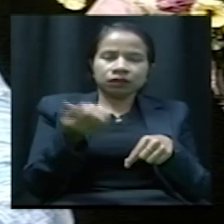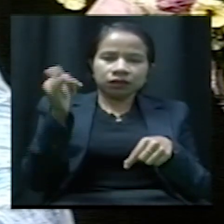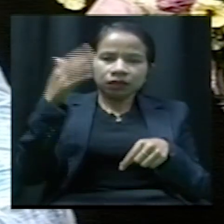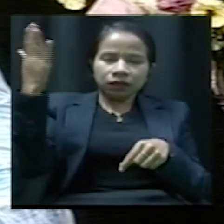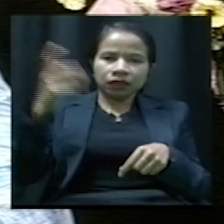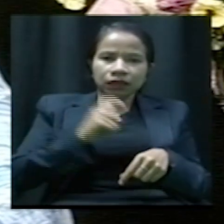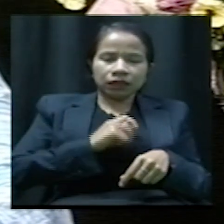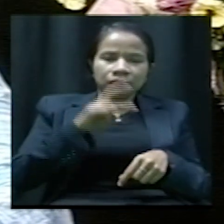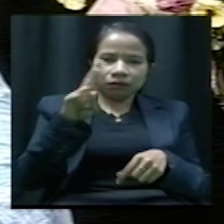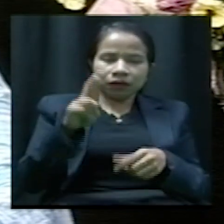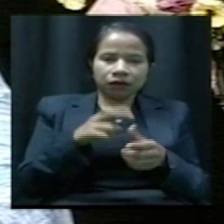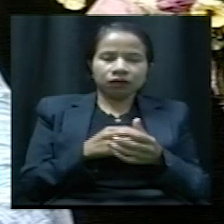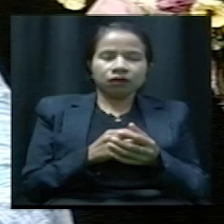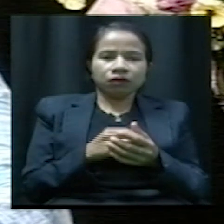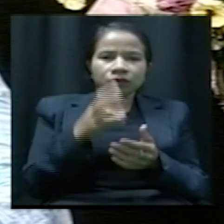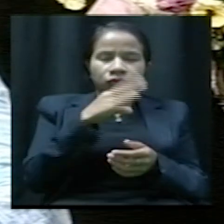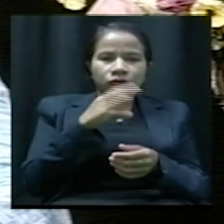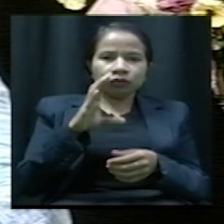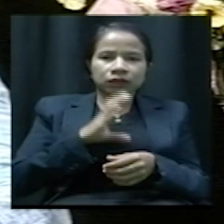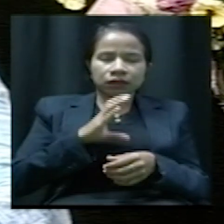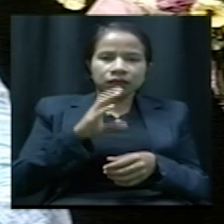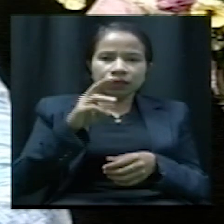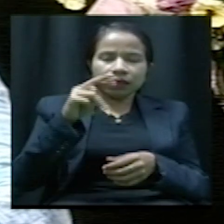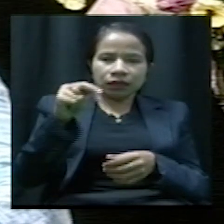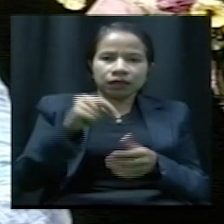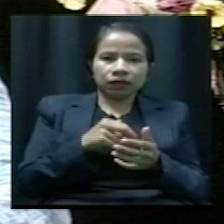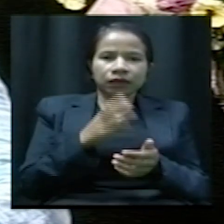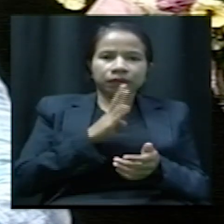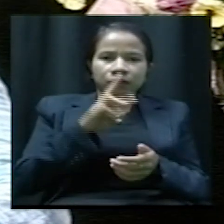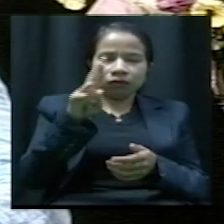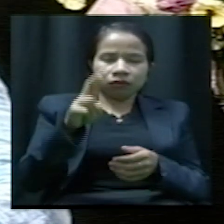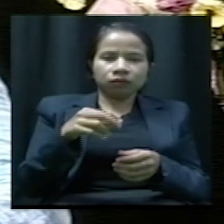usi senai mo sami entrevista nomo susi sentro